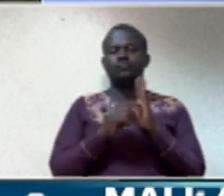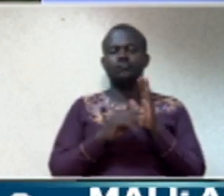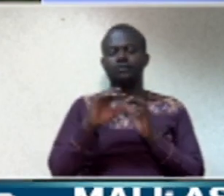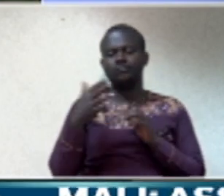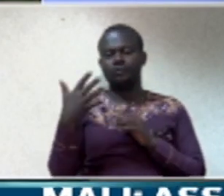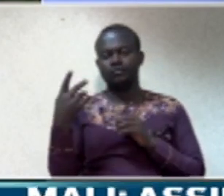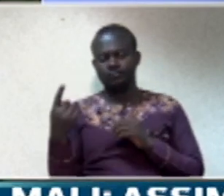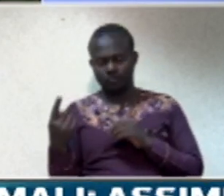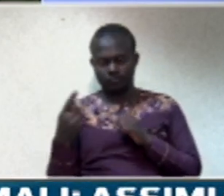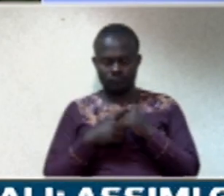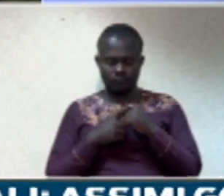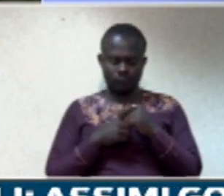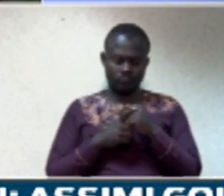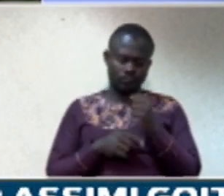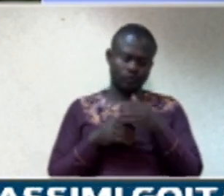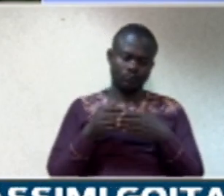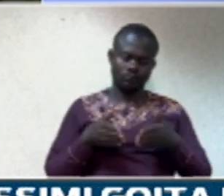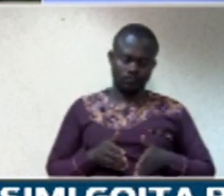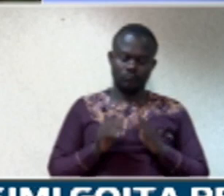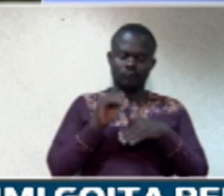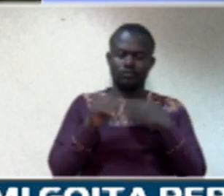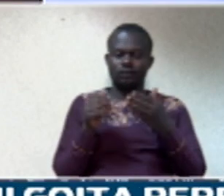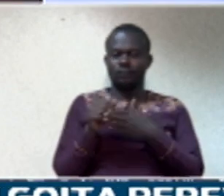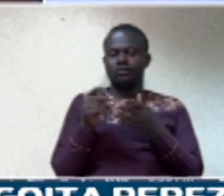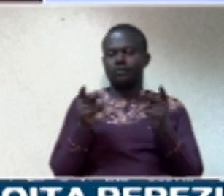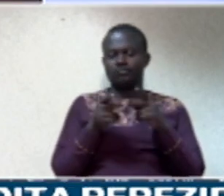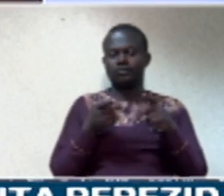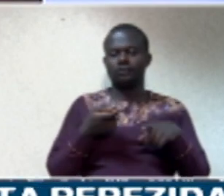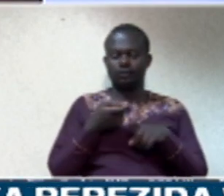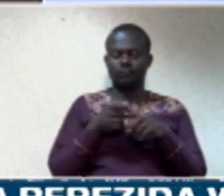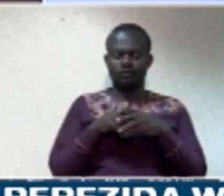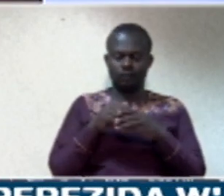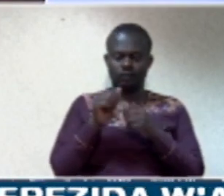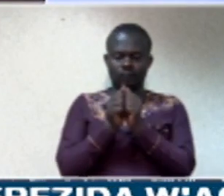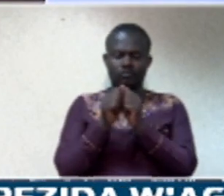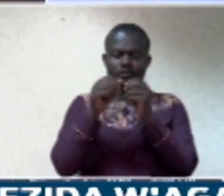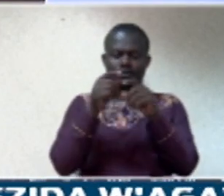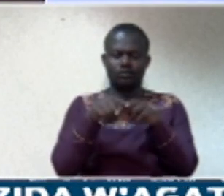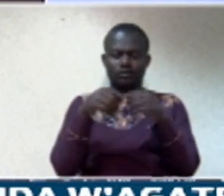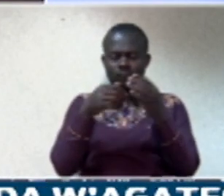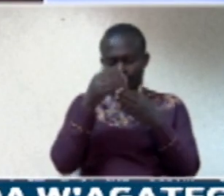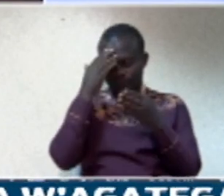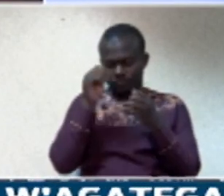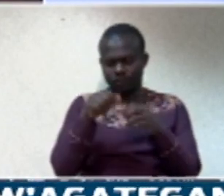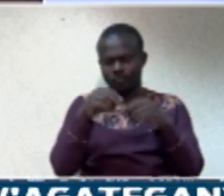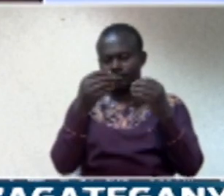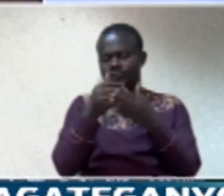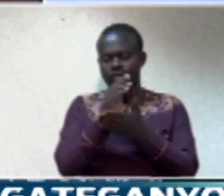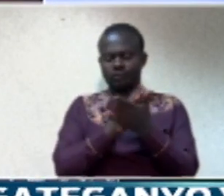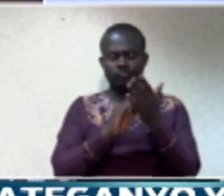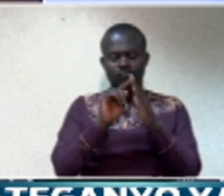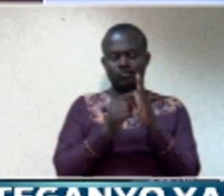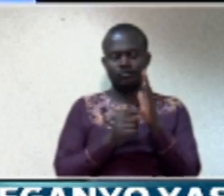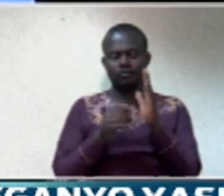birebana n'ubwenegihugu nyarwanda bw'inkomoko n'ubwenegihugu nyarwanda butangwa ndetse n'ibishingirwaho ngo umuntu abuhabwe. Zimwe mu ngingo